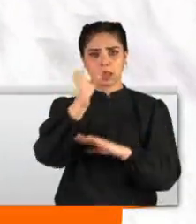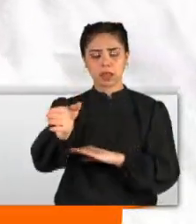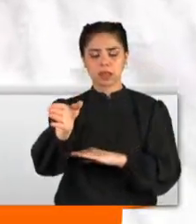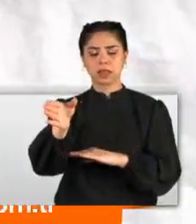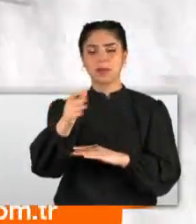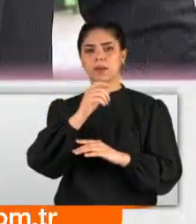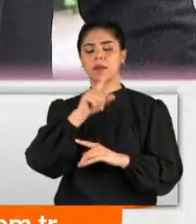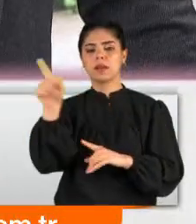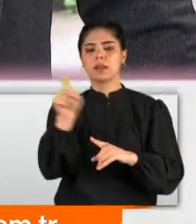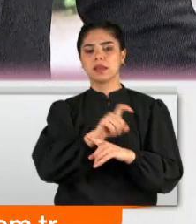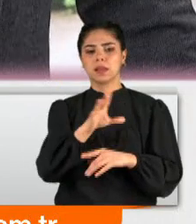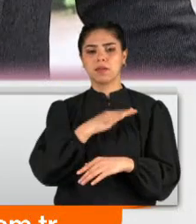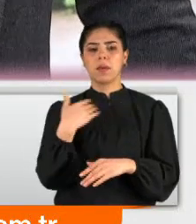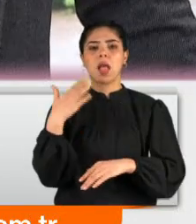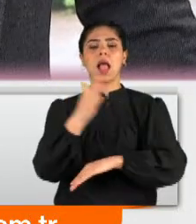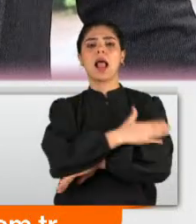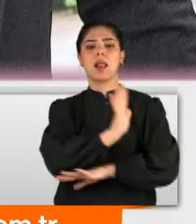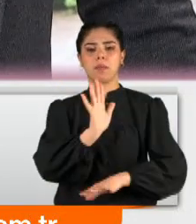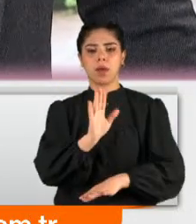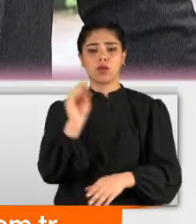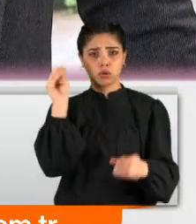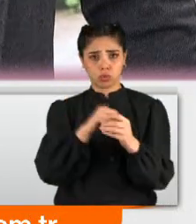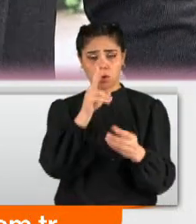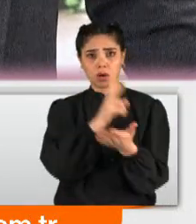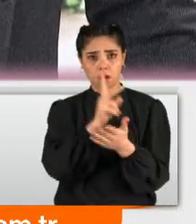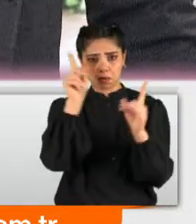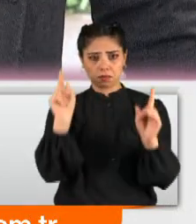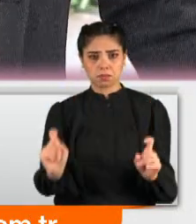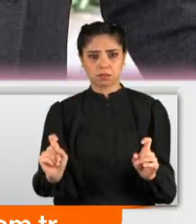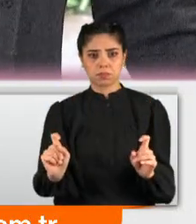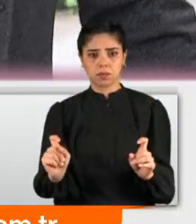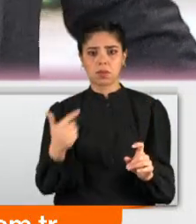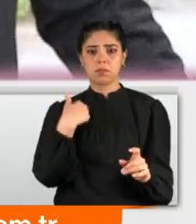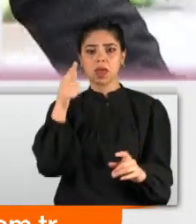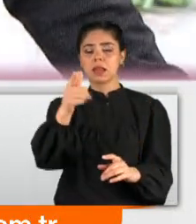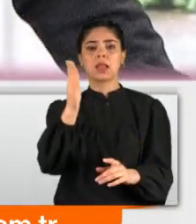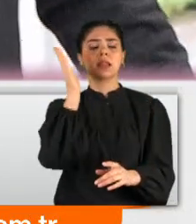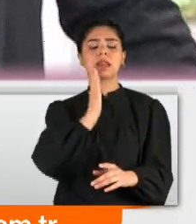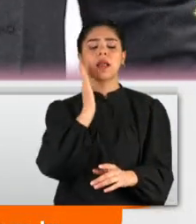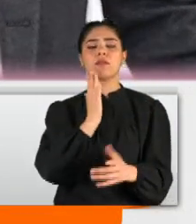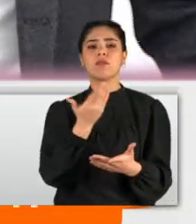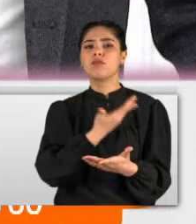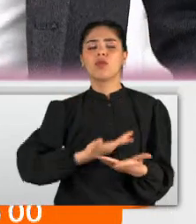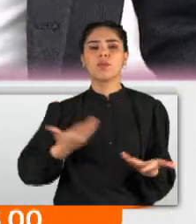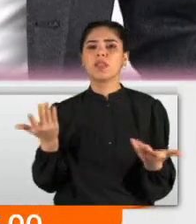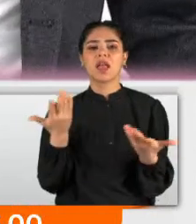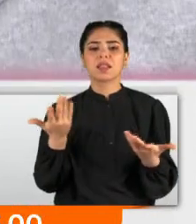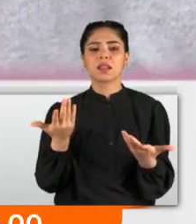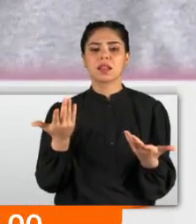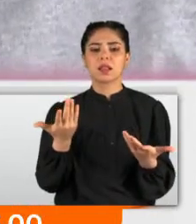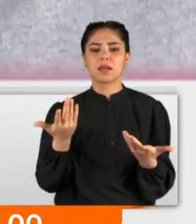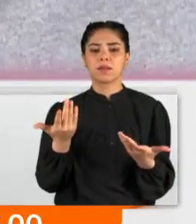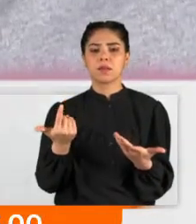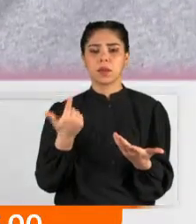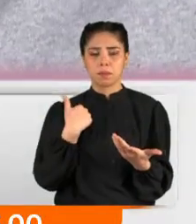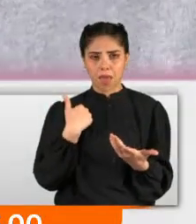be? Lütfen. Bana dokunma. Son kararın mı? Otur yerine. Ben seni ne diye severdim? Hiçbir şekilde. Oturur musun yerine?